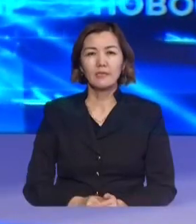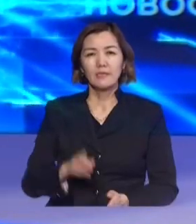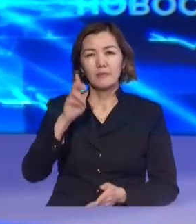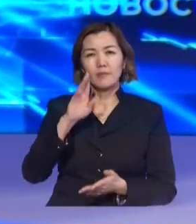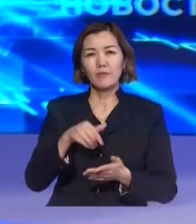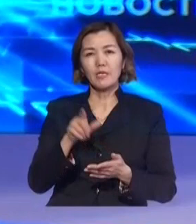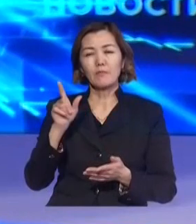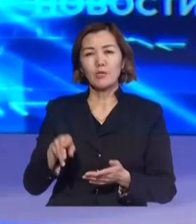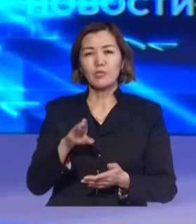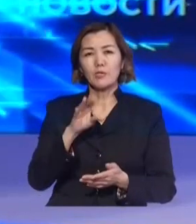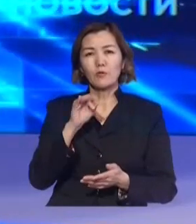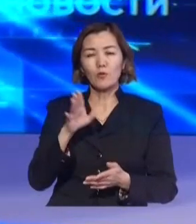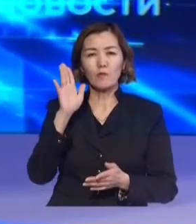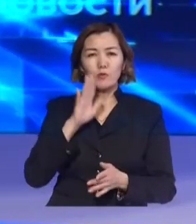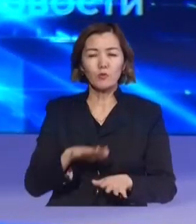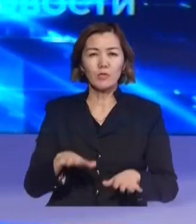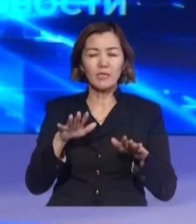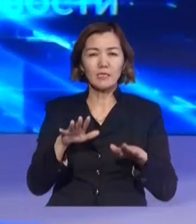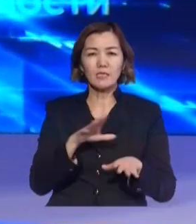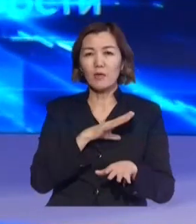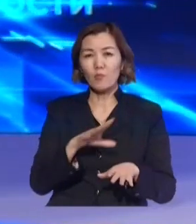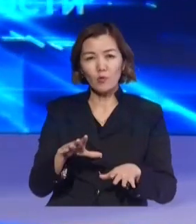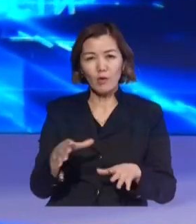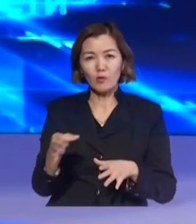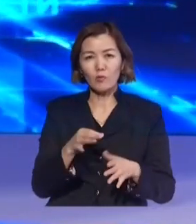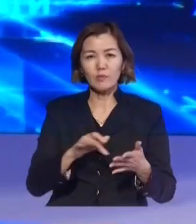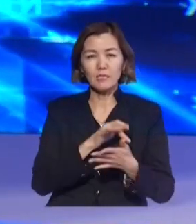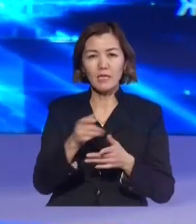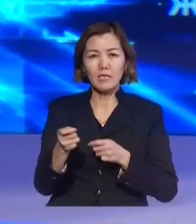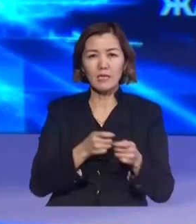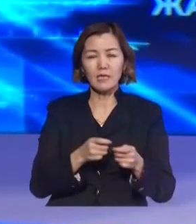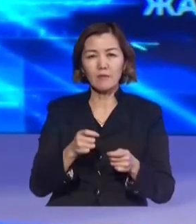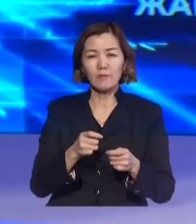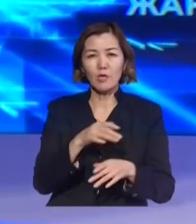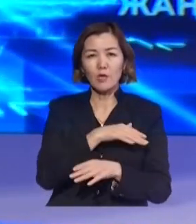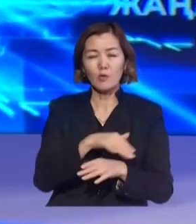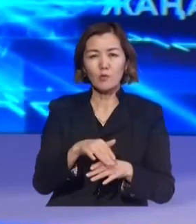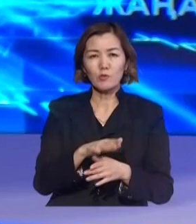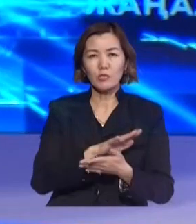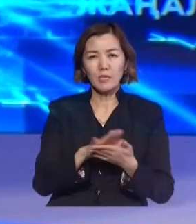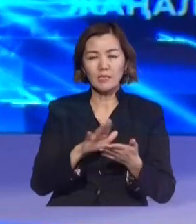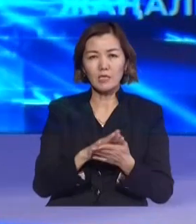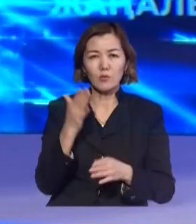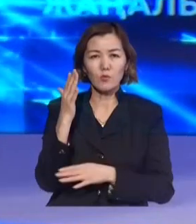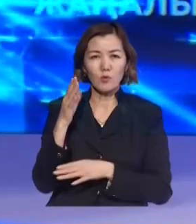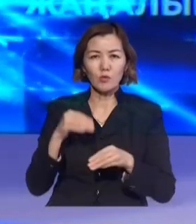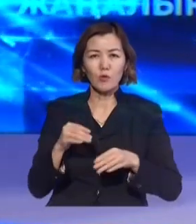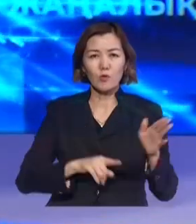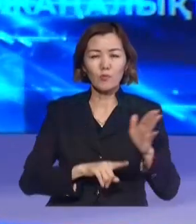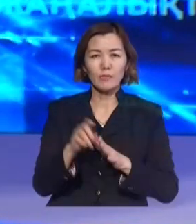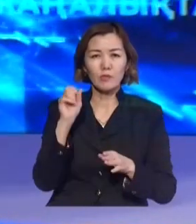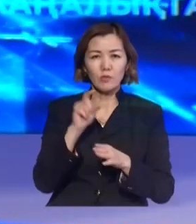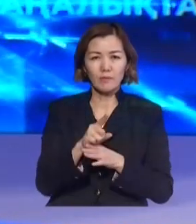Мемлекет башысы Қасым Жомарт Тоқаев су тасқына ұшырамаған облыстар мен қалалардың әкімдеріне көшелерді тазарту, көгалдандыру науқанын бастауды